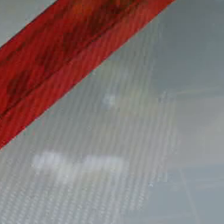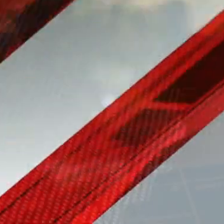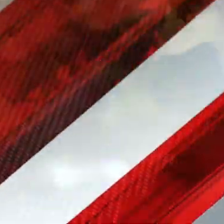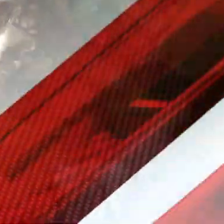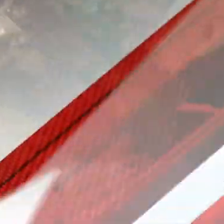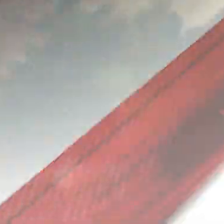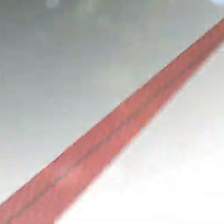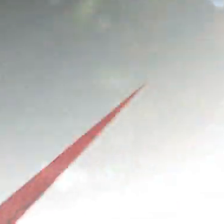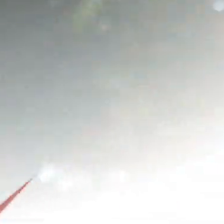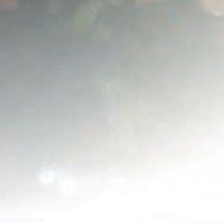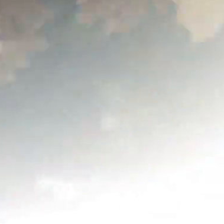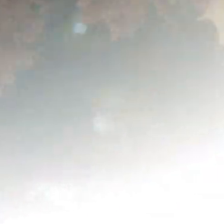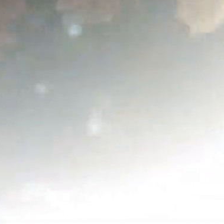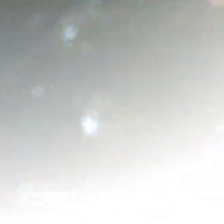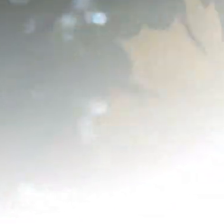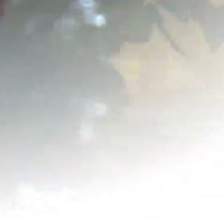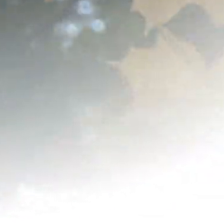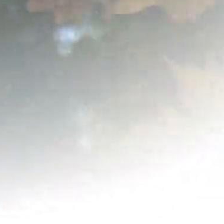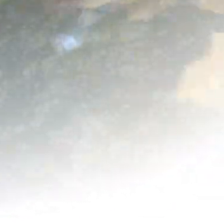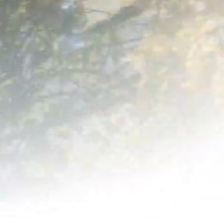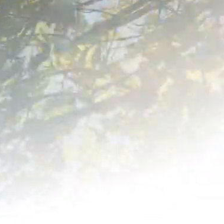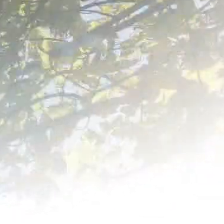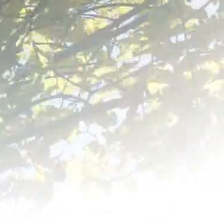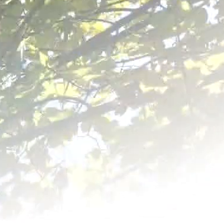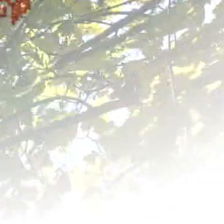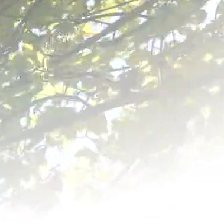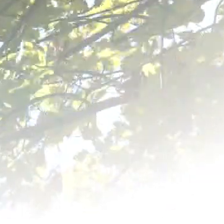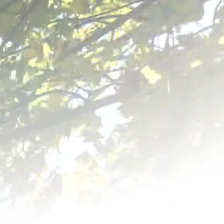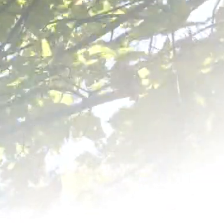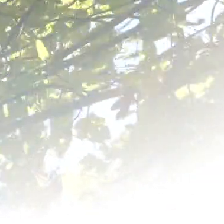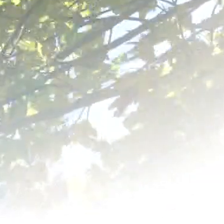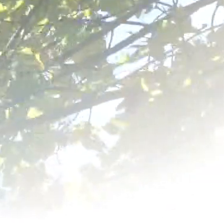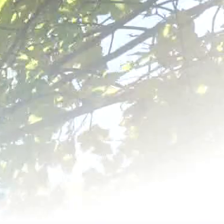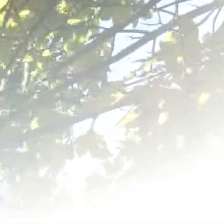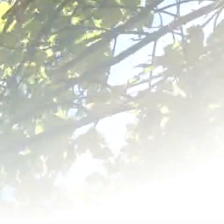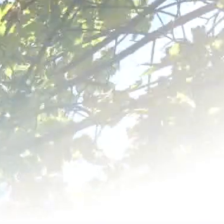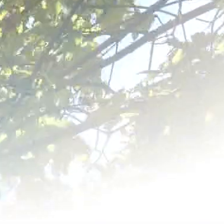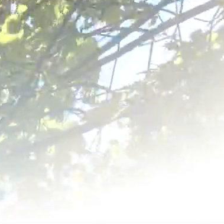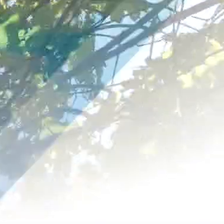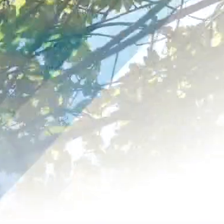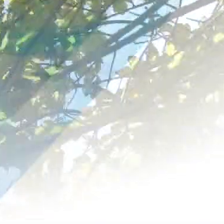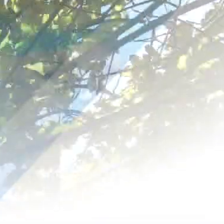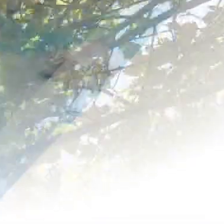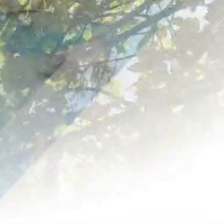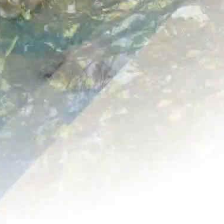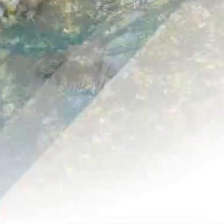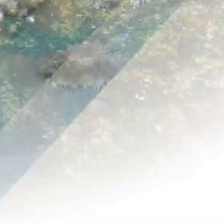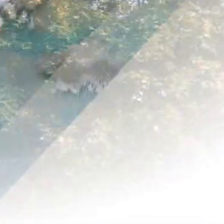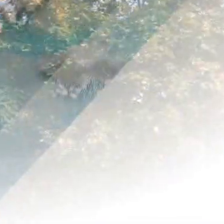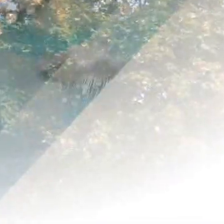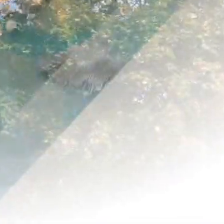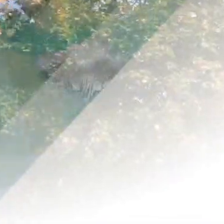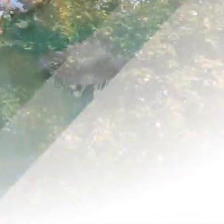хвілін пачнецца 11 дзень месяцовага цыклу. Аўторак будзе спрыяльным для творчасці, кахання